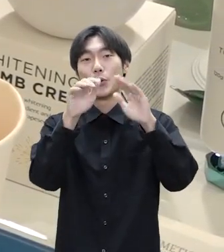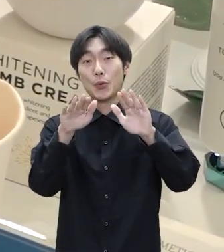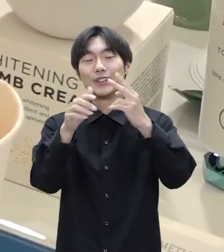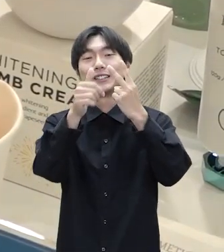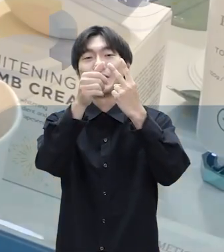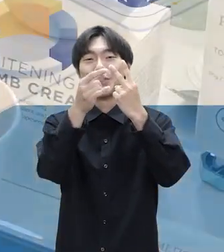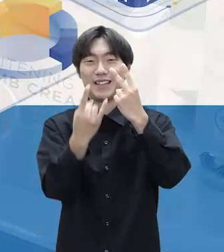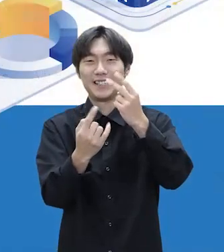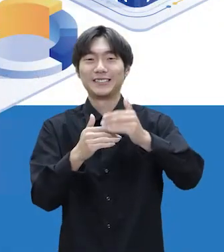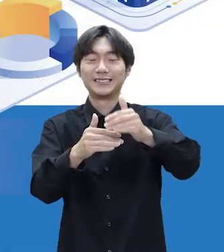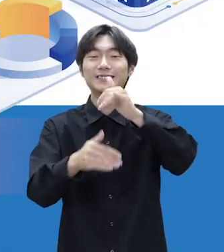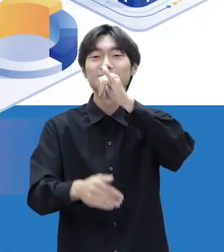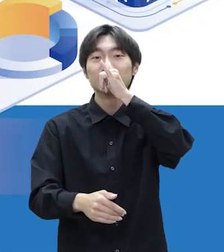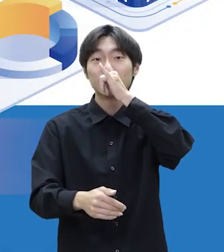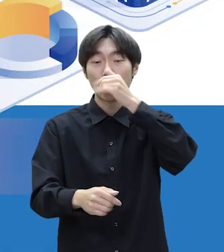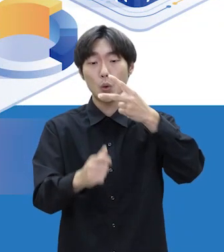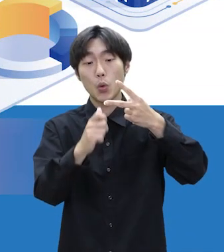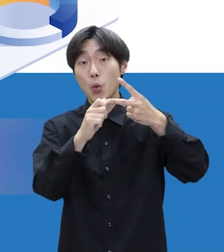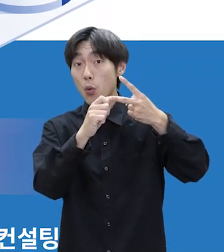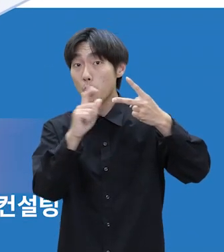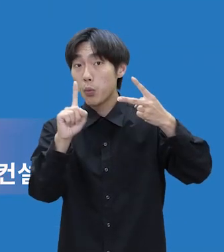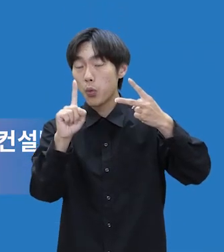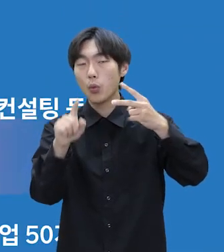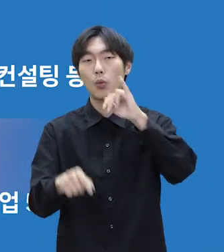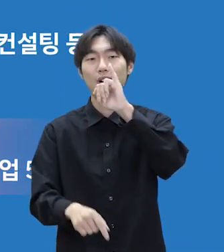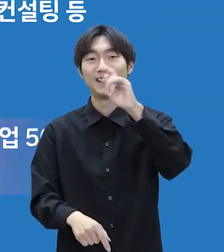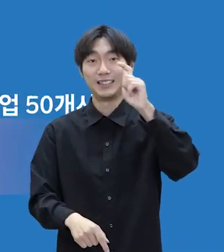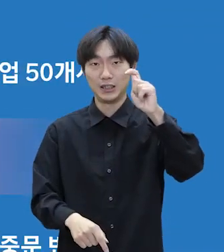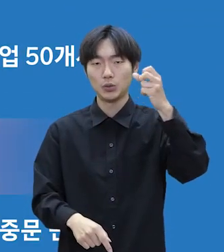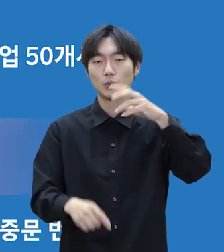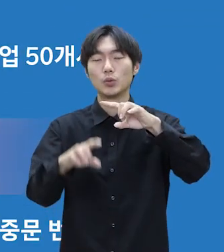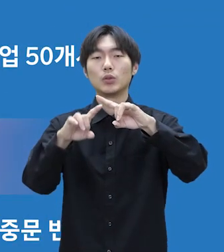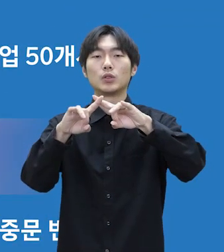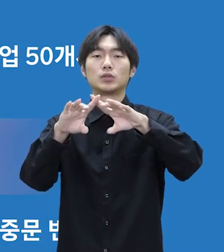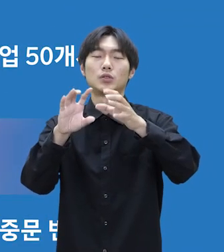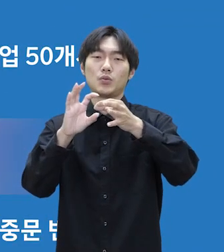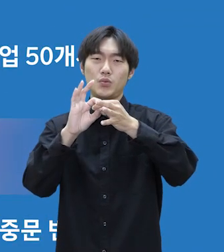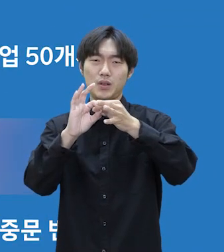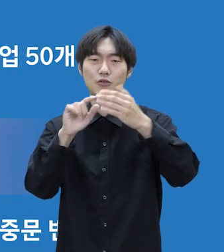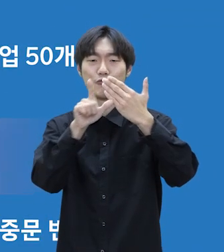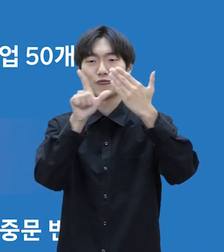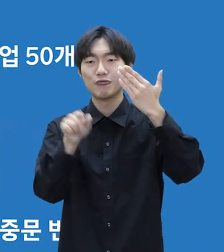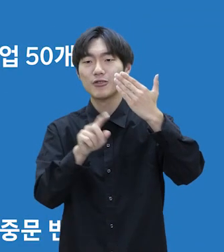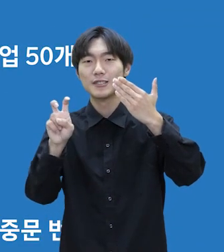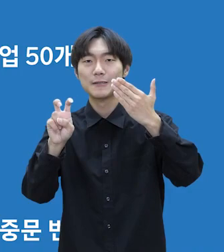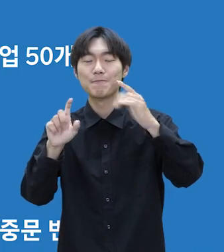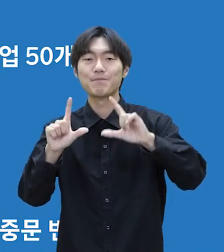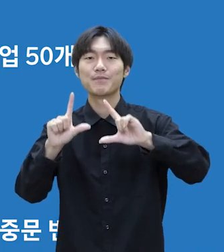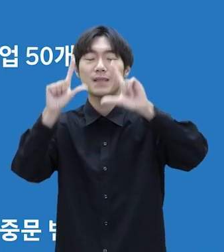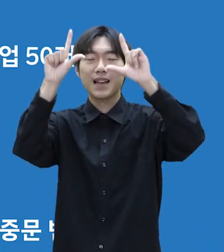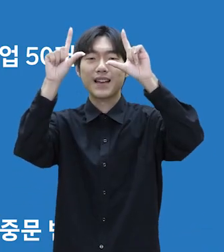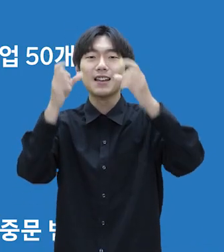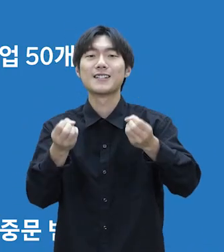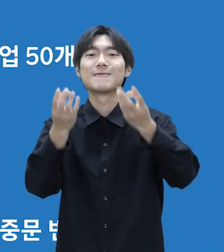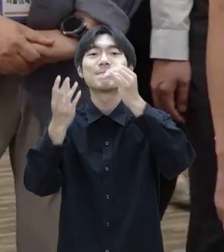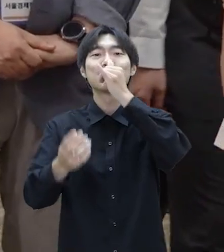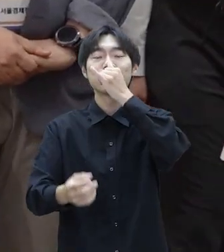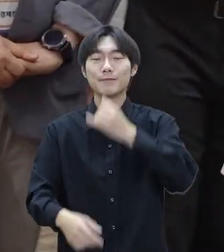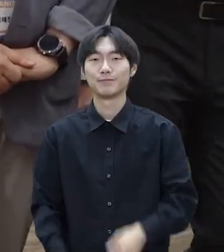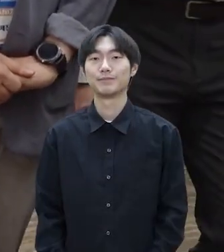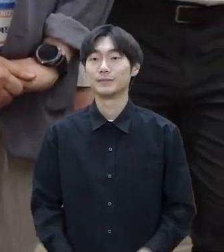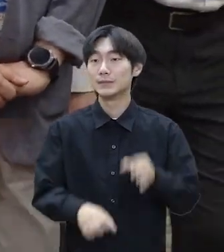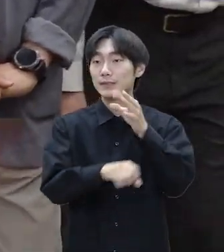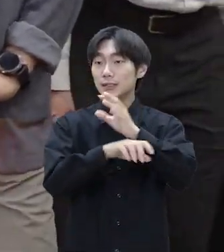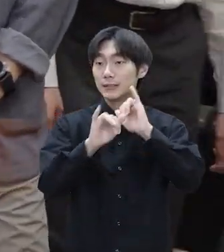열리는데요. 구로구는 IT와 전기전자 기업을 대상으로 오는 9월 20일에 개최될 예정입니다.